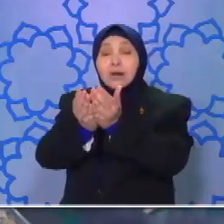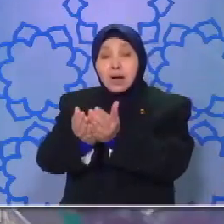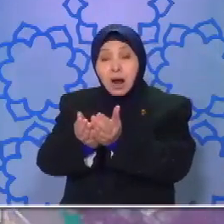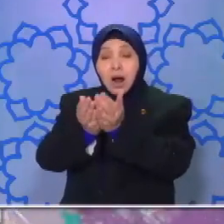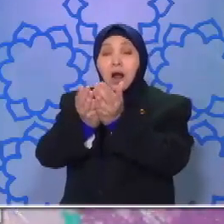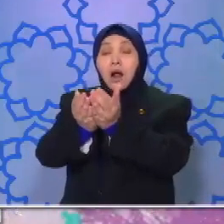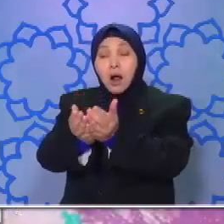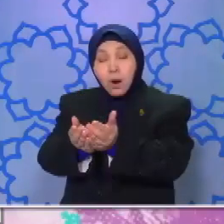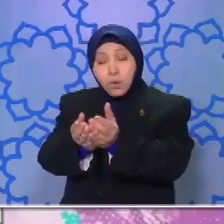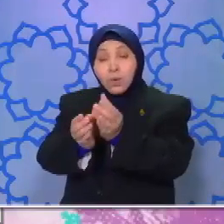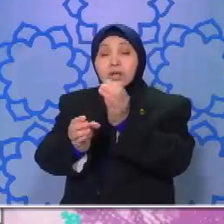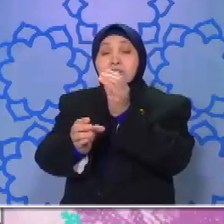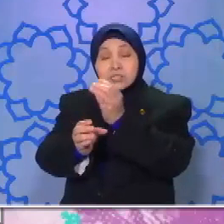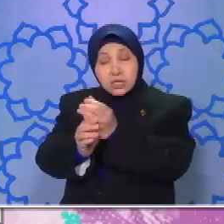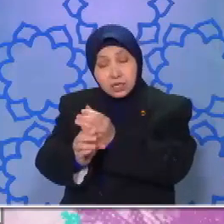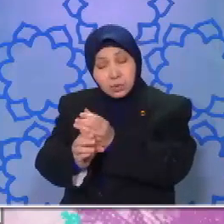safinatu